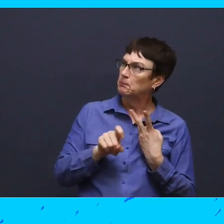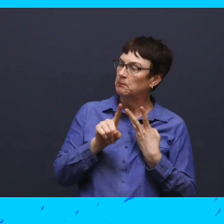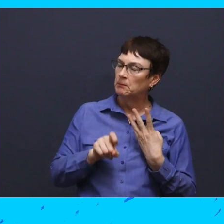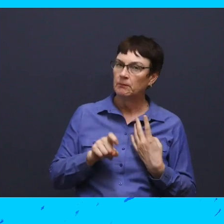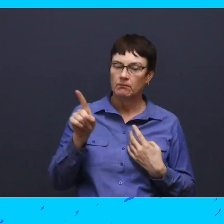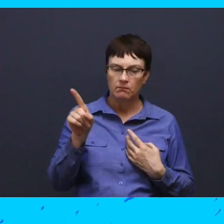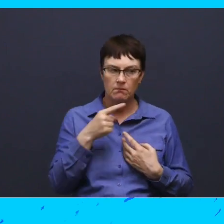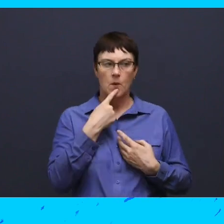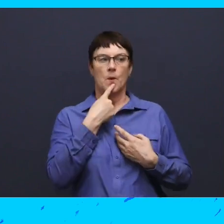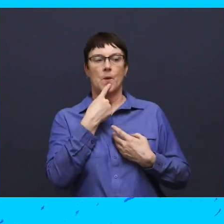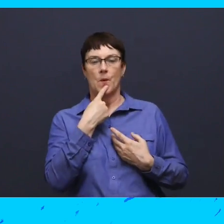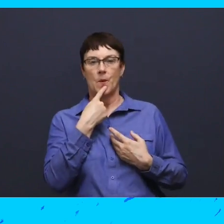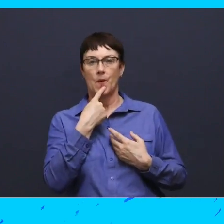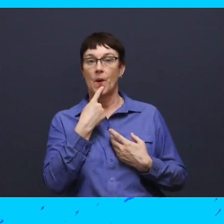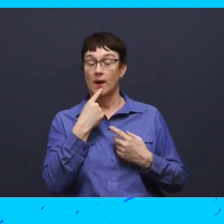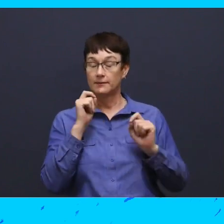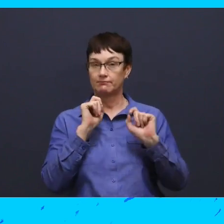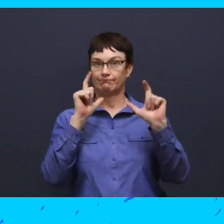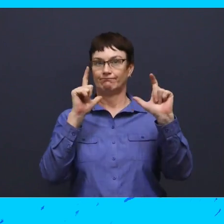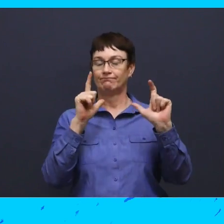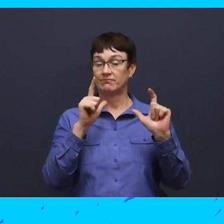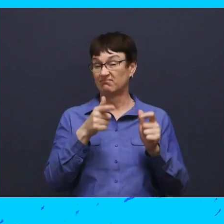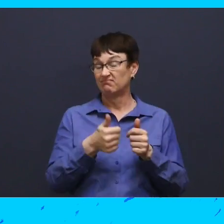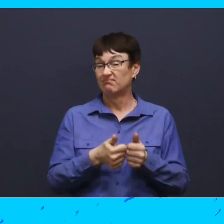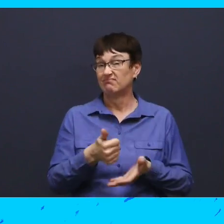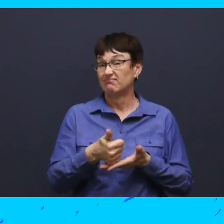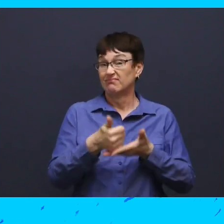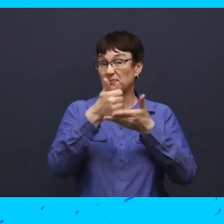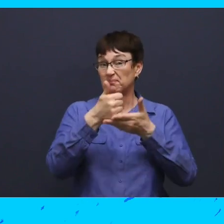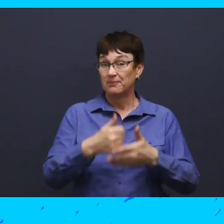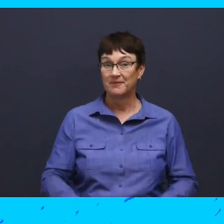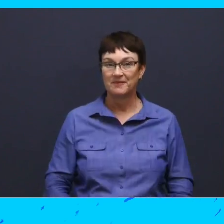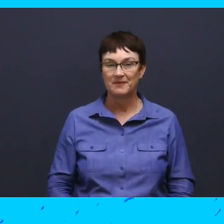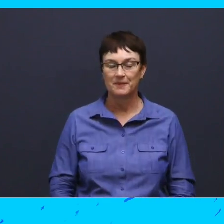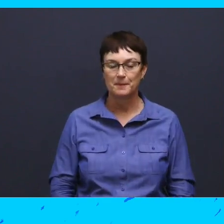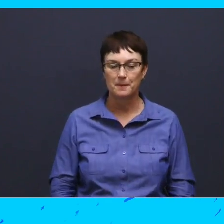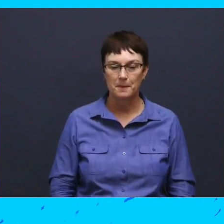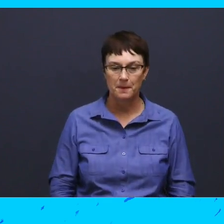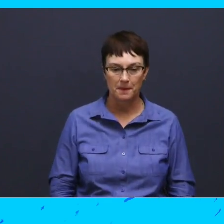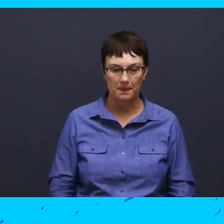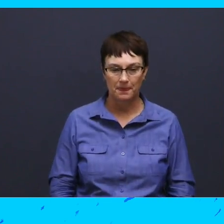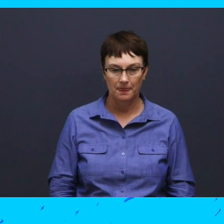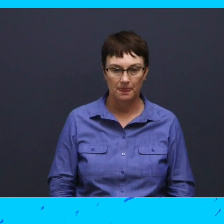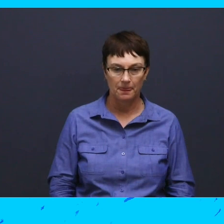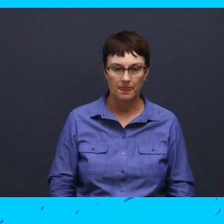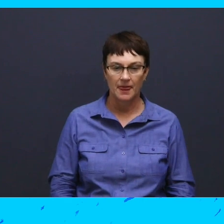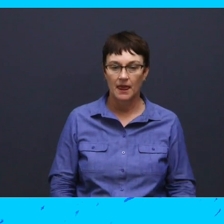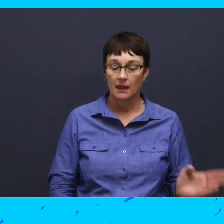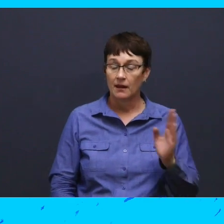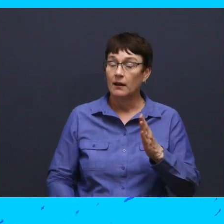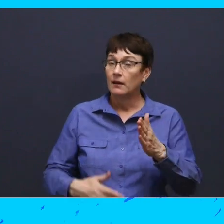Questionner les législateurs, c'est une façon de les provoquer aussi. Ta question,